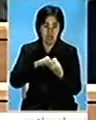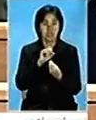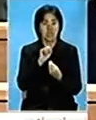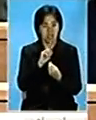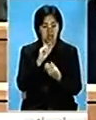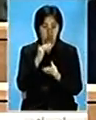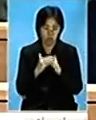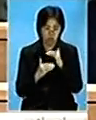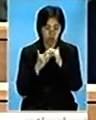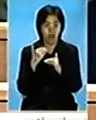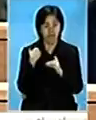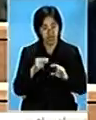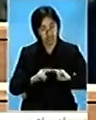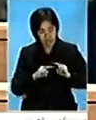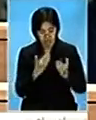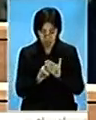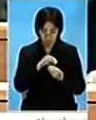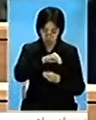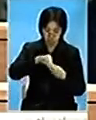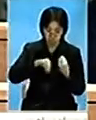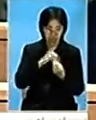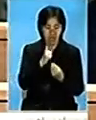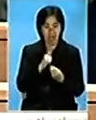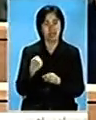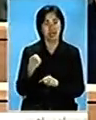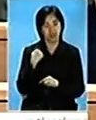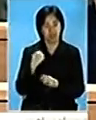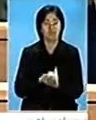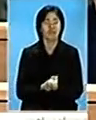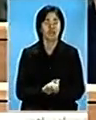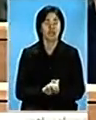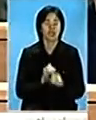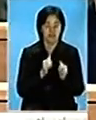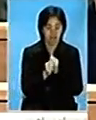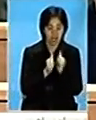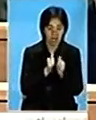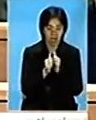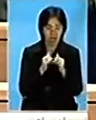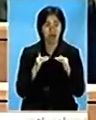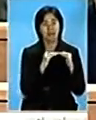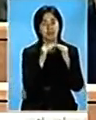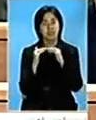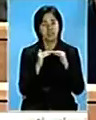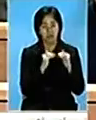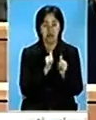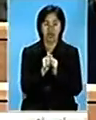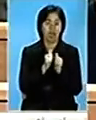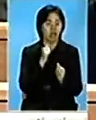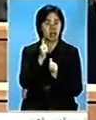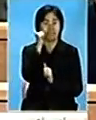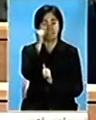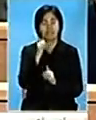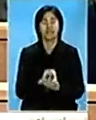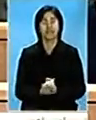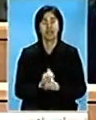ที่ภาคเอกชนทางธุรกิจต้องมีความเข้มแข็งมีการแข่งขันโดยเสรีเช่นเดียวกันในท